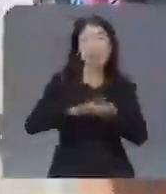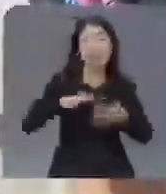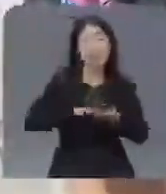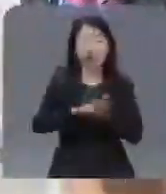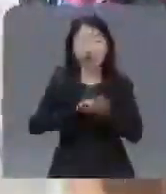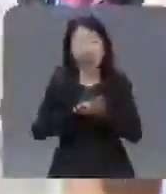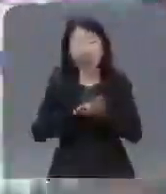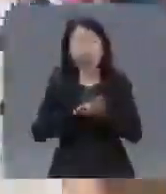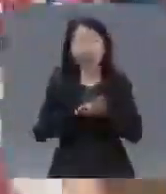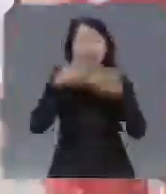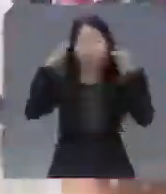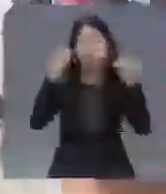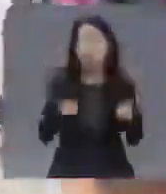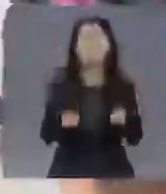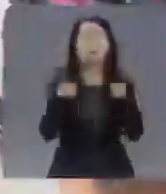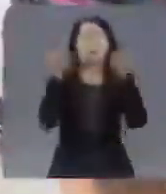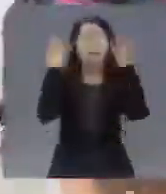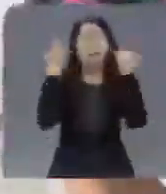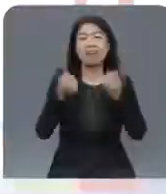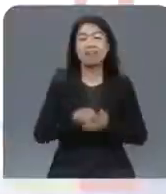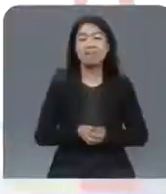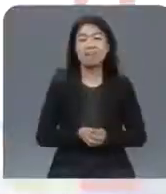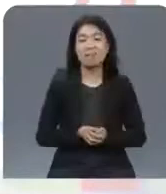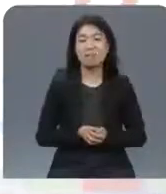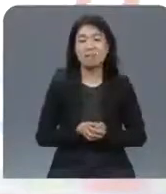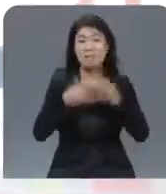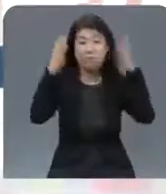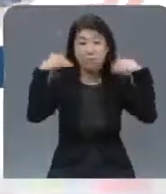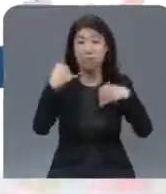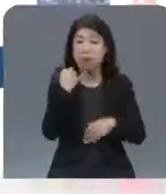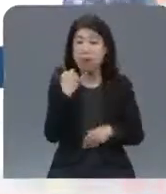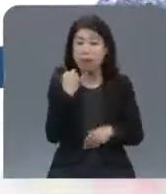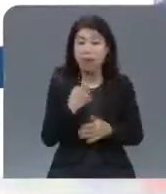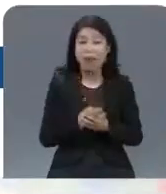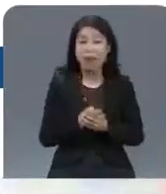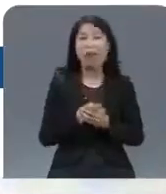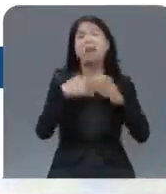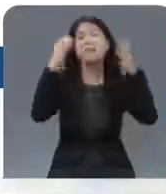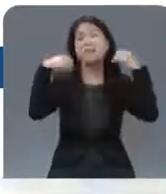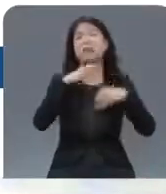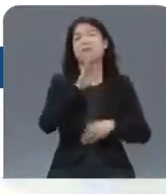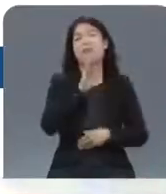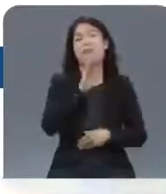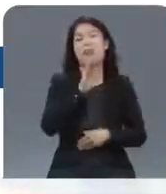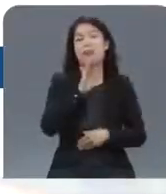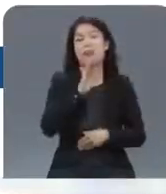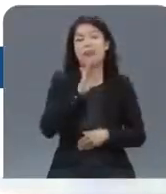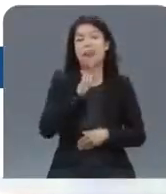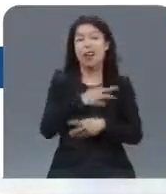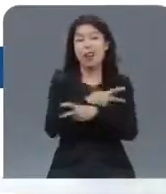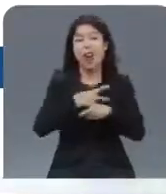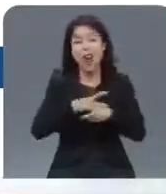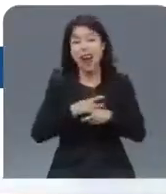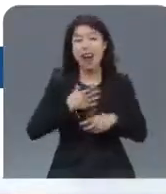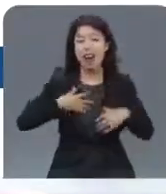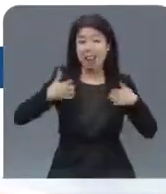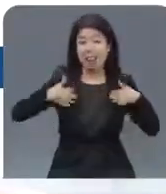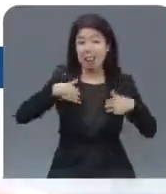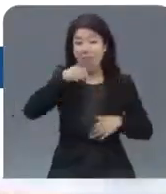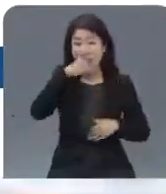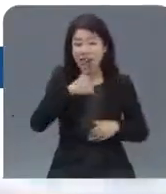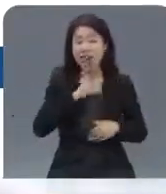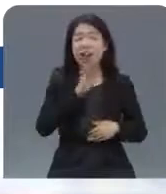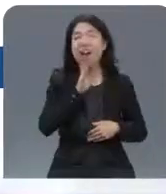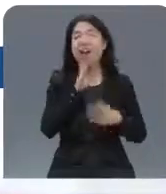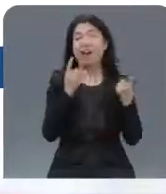더위는 어느새 저만치 물러갑니다 법대 나갔어 물놀이하기 덜 지원해 끝 되게